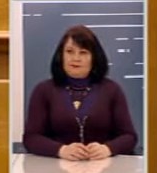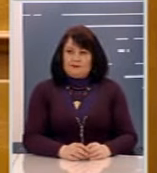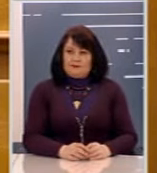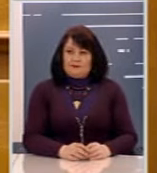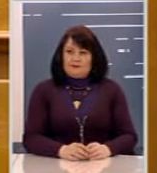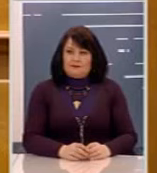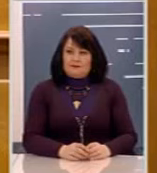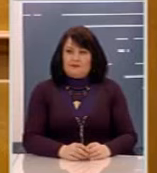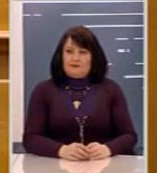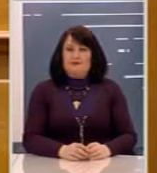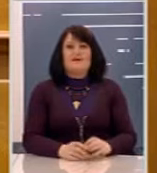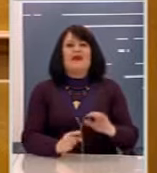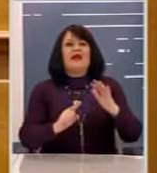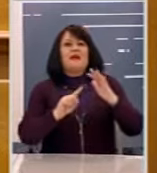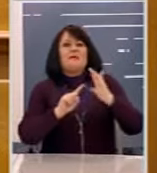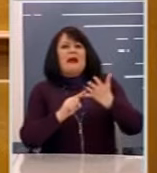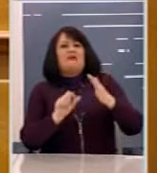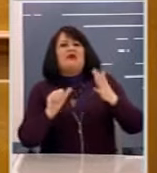Πέμπτον, έκτον, δεν θυμάμαι.